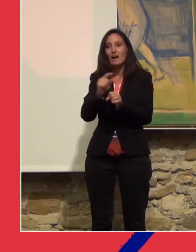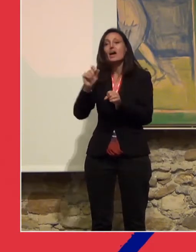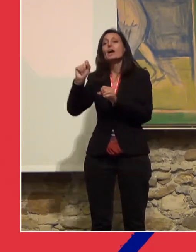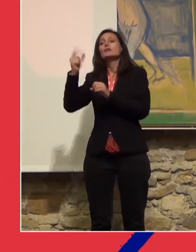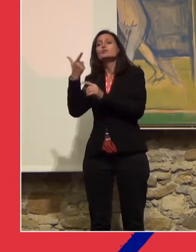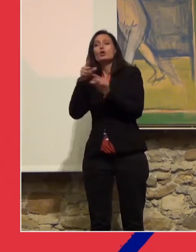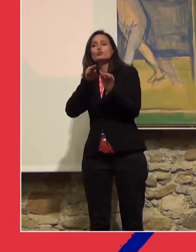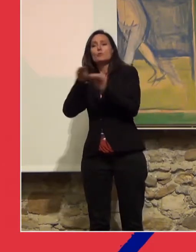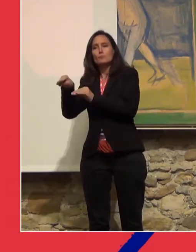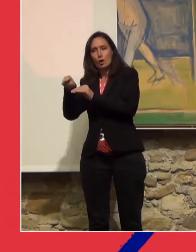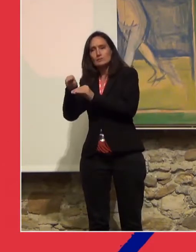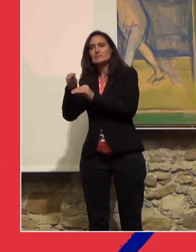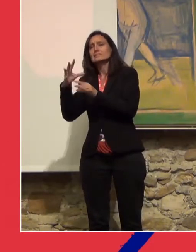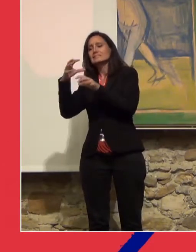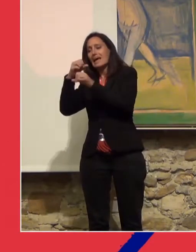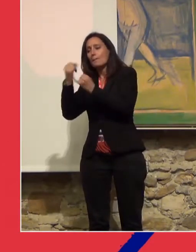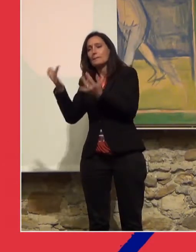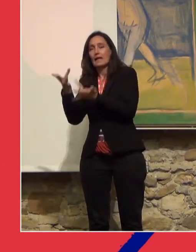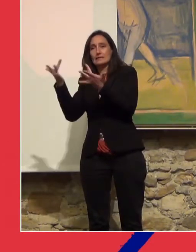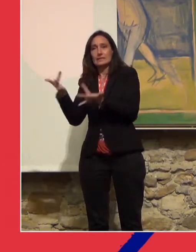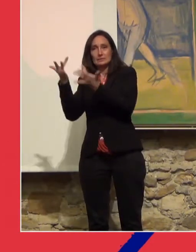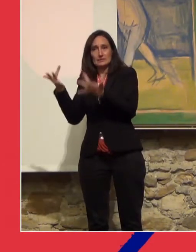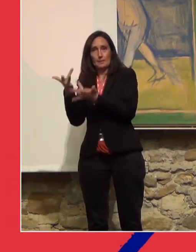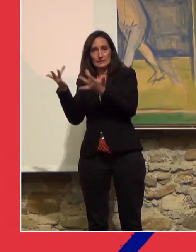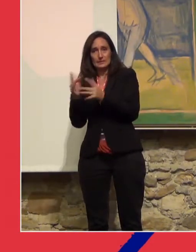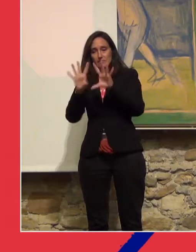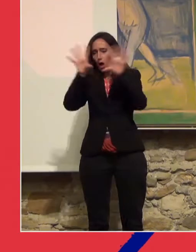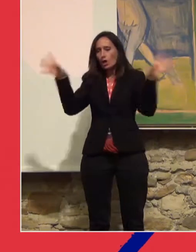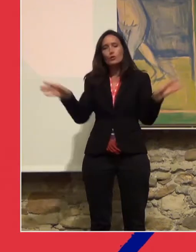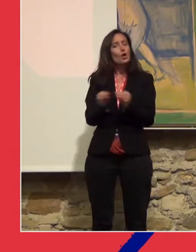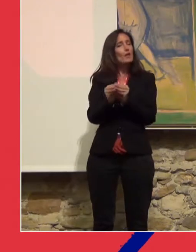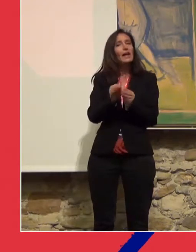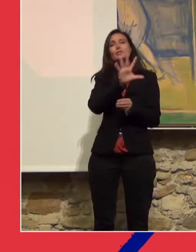malati Covid. Lo stesso,